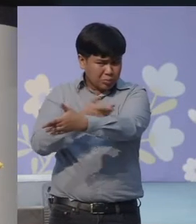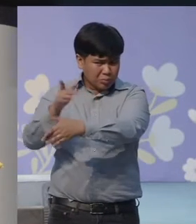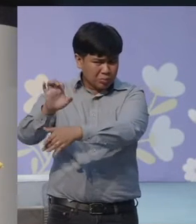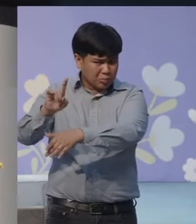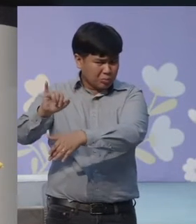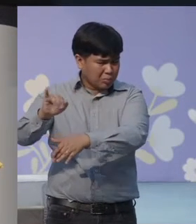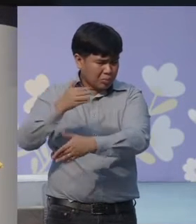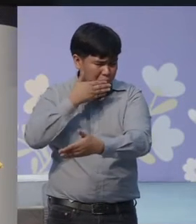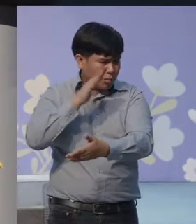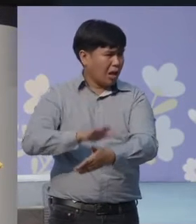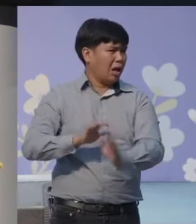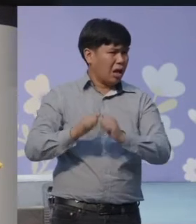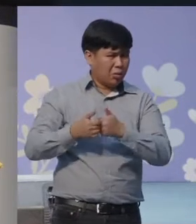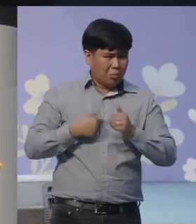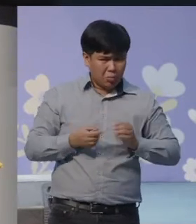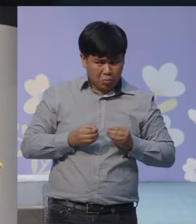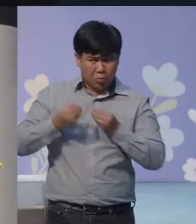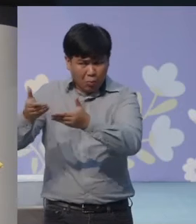Pero may panata siya.